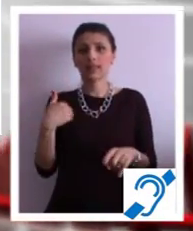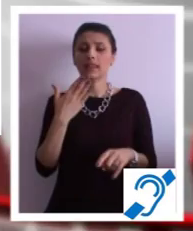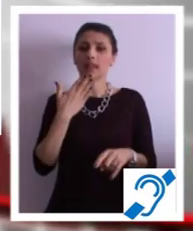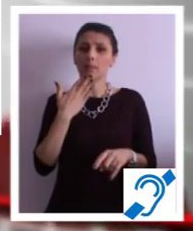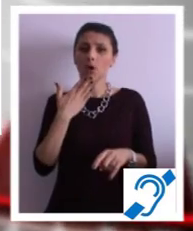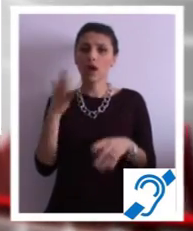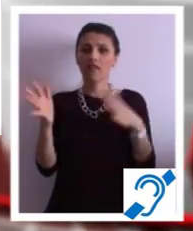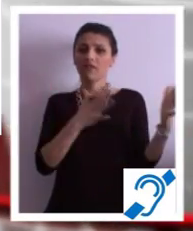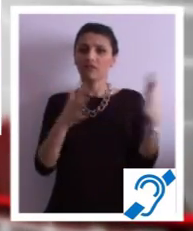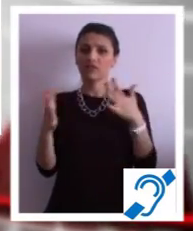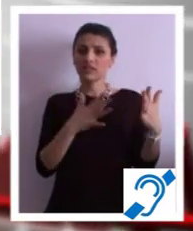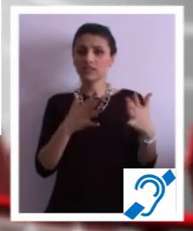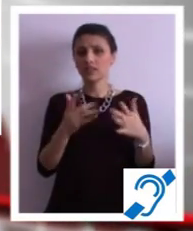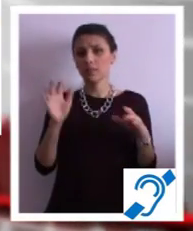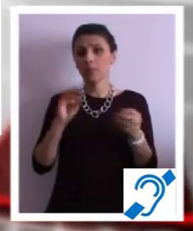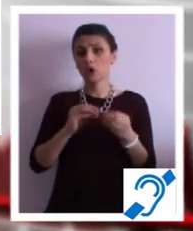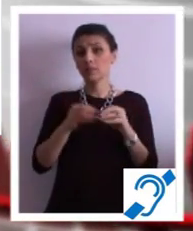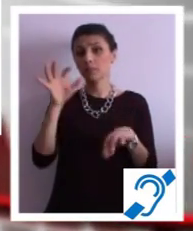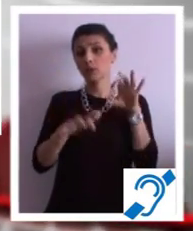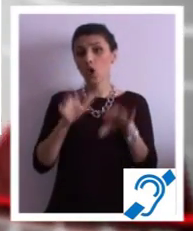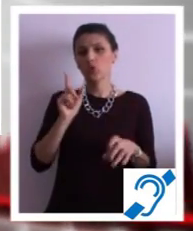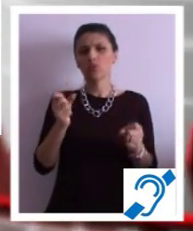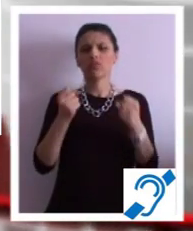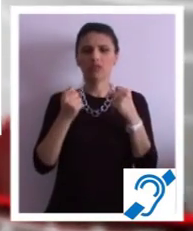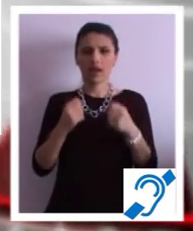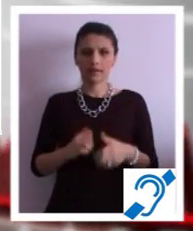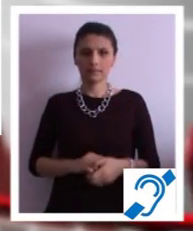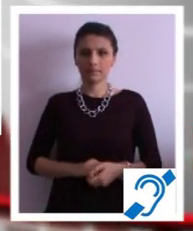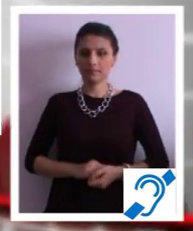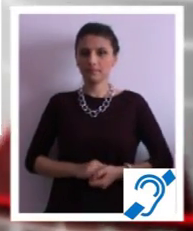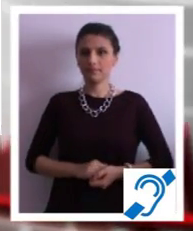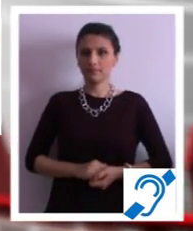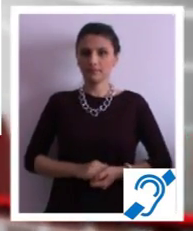și posibile ploi, dar nu însemnate cantitativ.